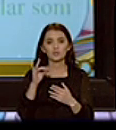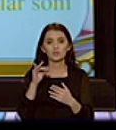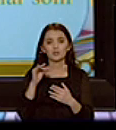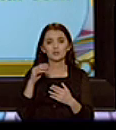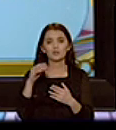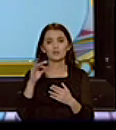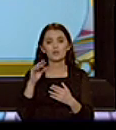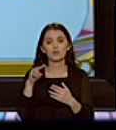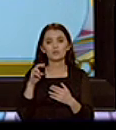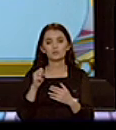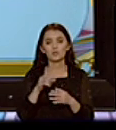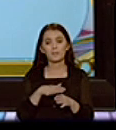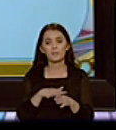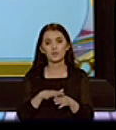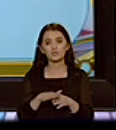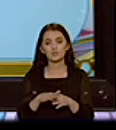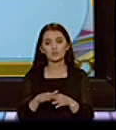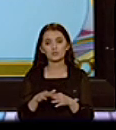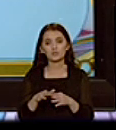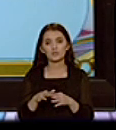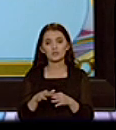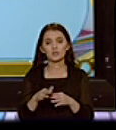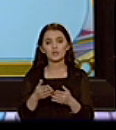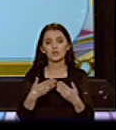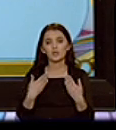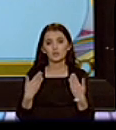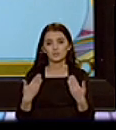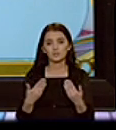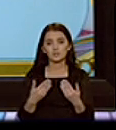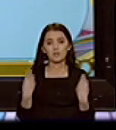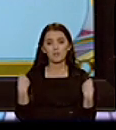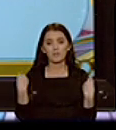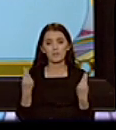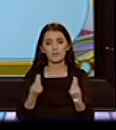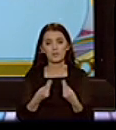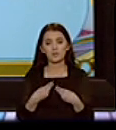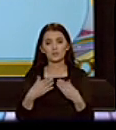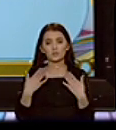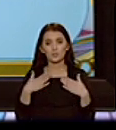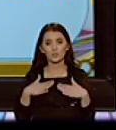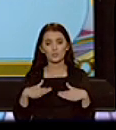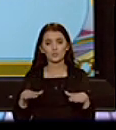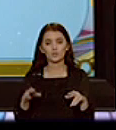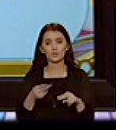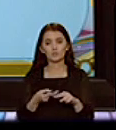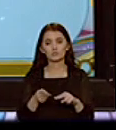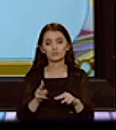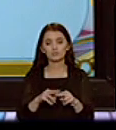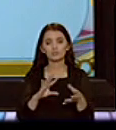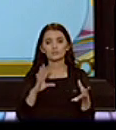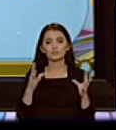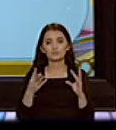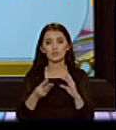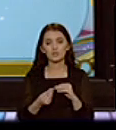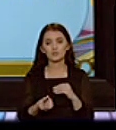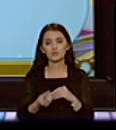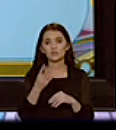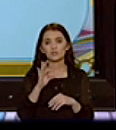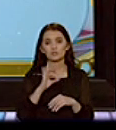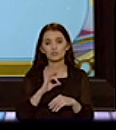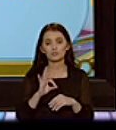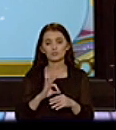ifoda bajarish orqali esa biz palto va ko'ylak uchun jami nechta